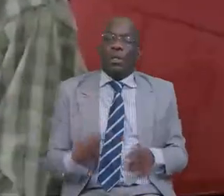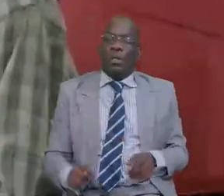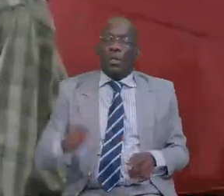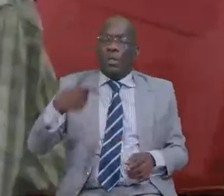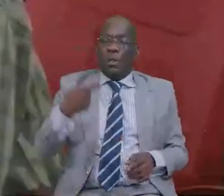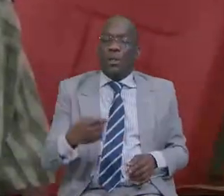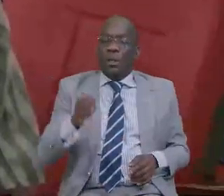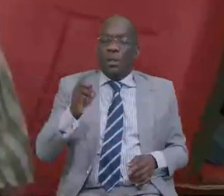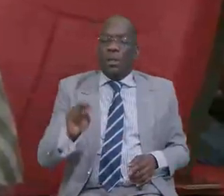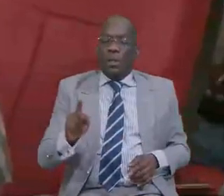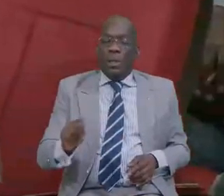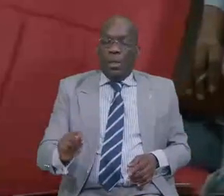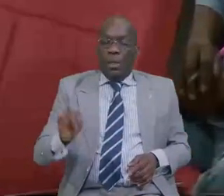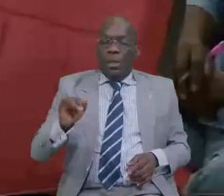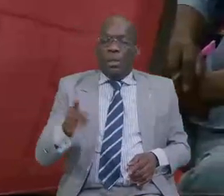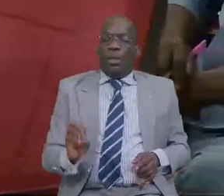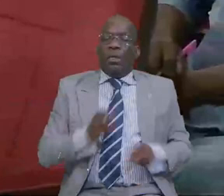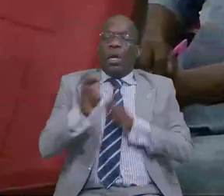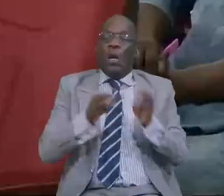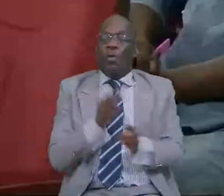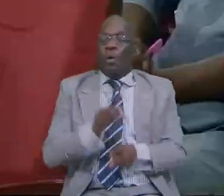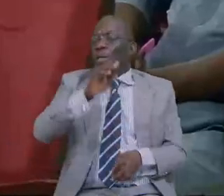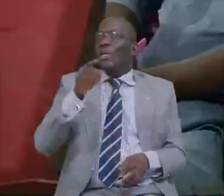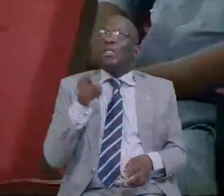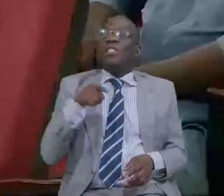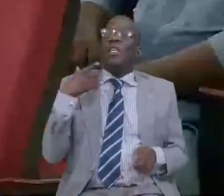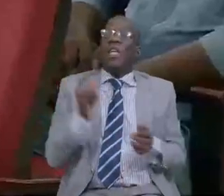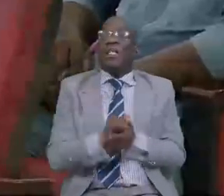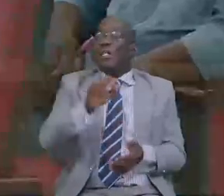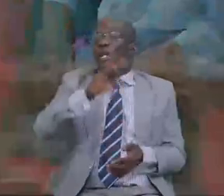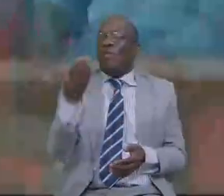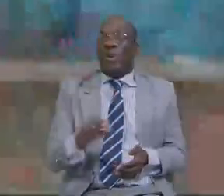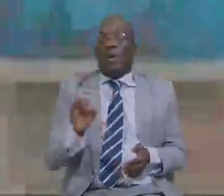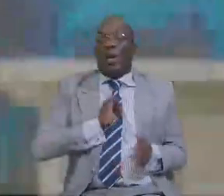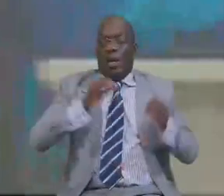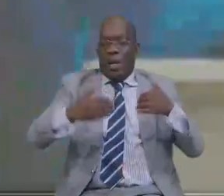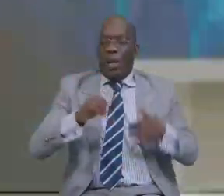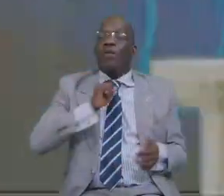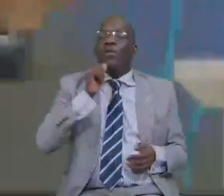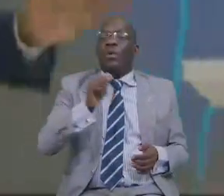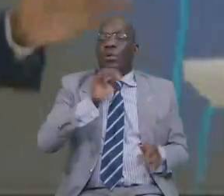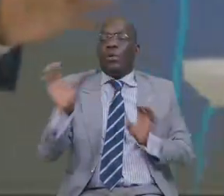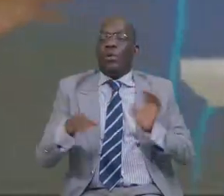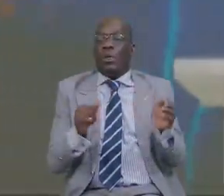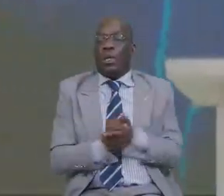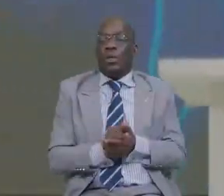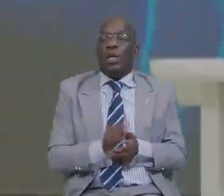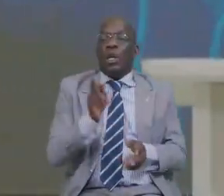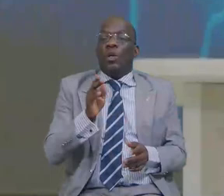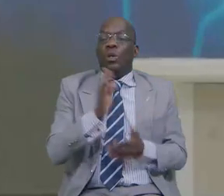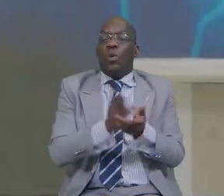Seigneur, jamais, je n'ai jamais fait ça. Il y a certaines personnes qui ne font jamais